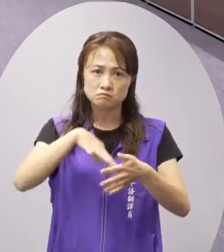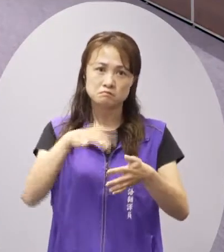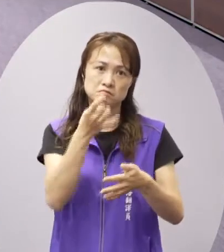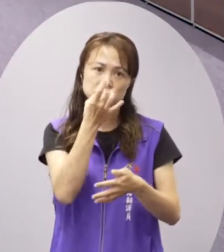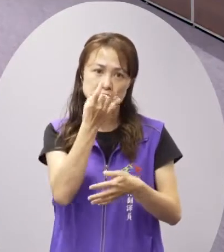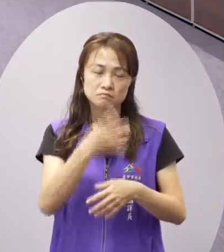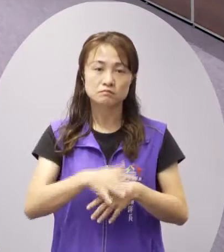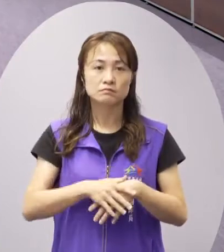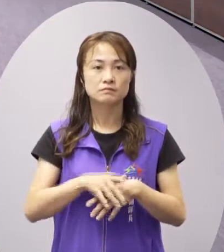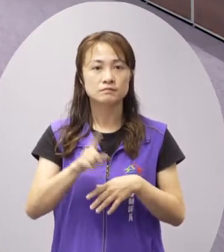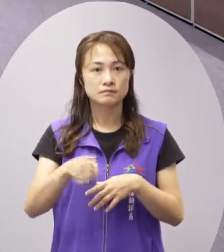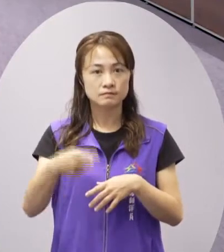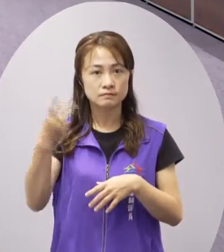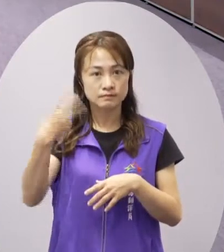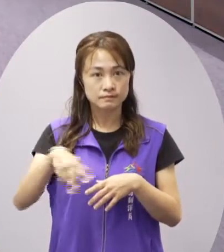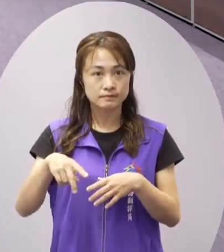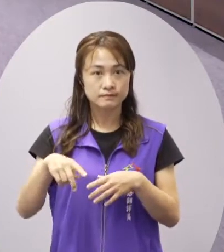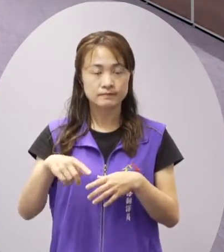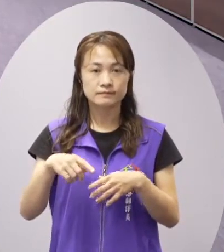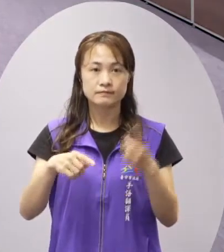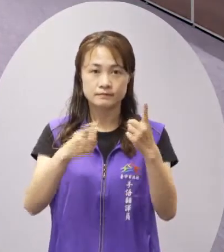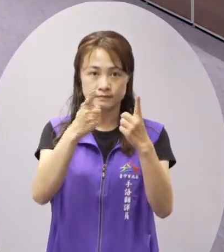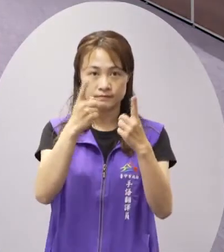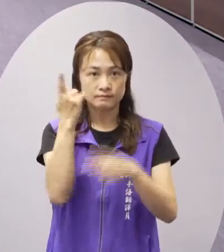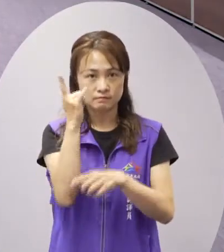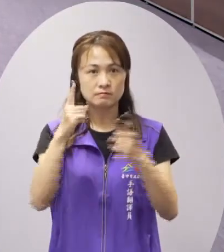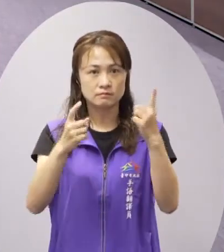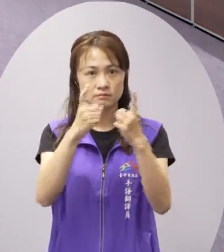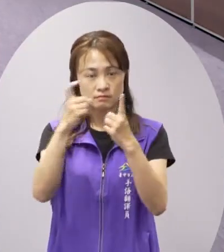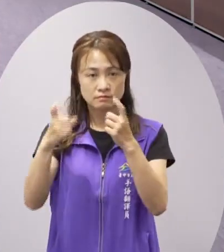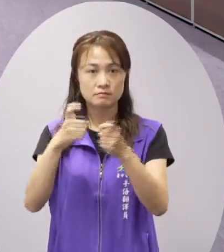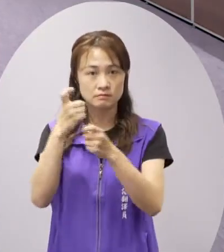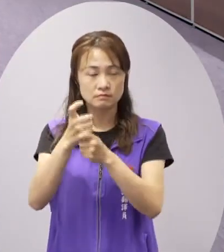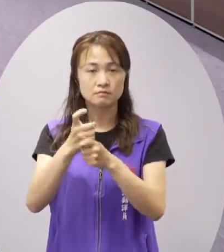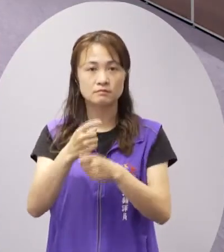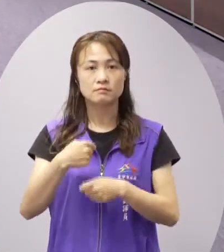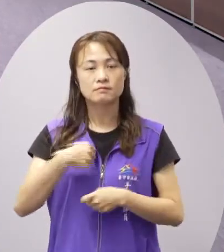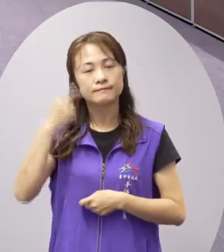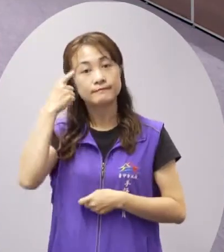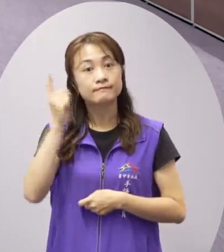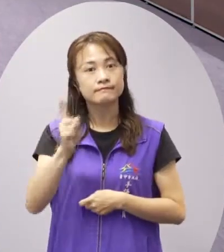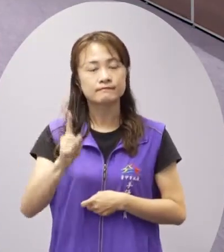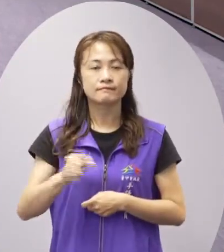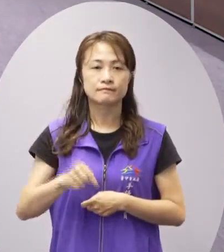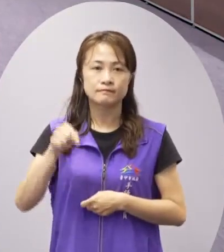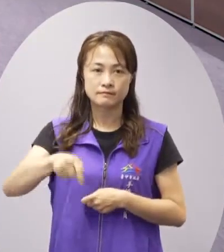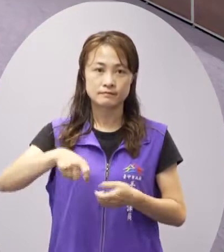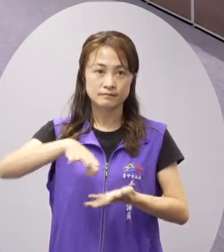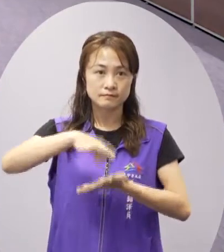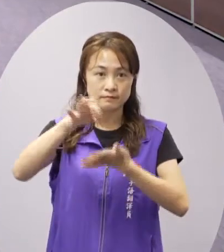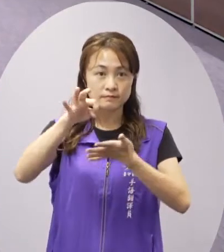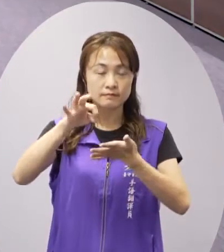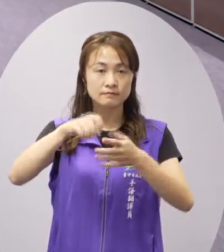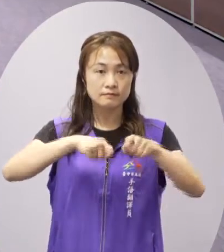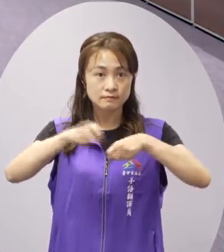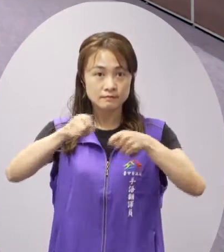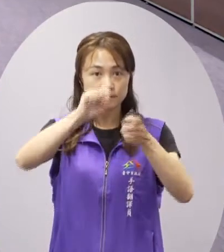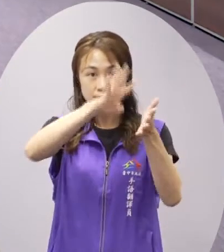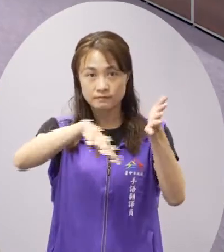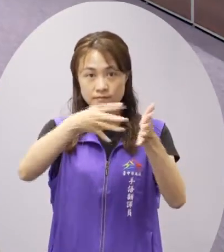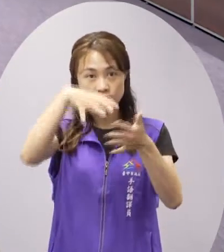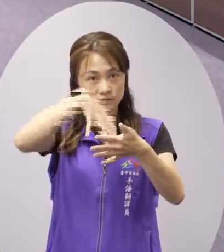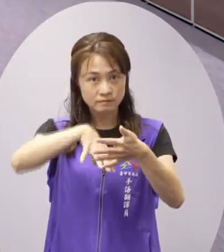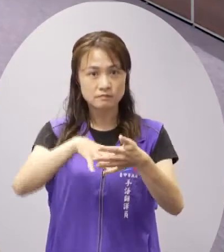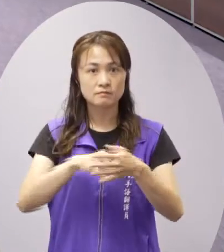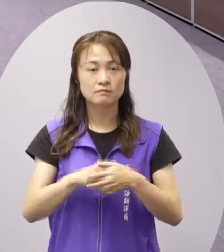合到定期会，下次 就是110年。 对啊， 所以等我的意思是说，在这个提案表的时候，如果真的是这样的